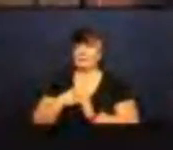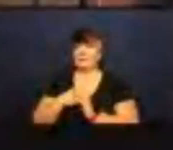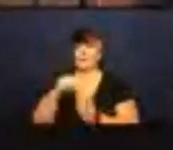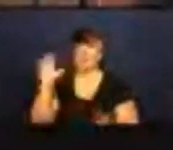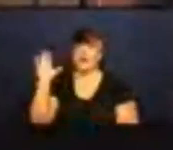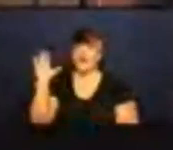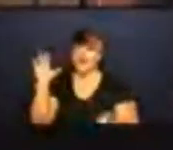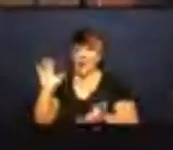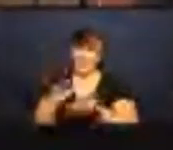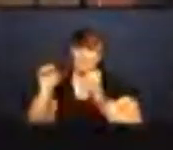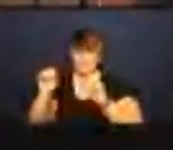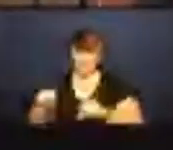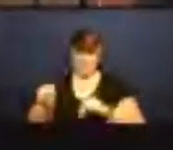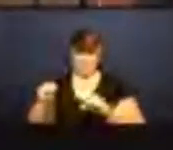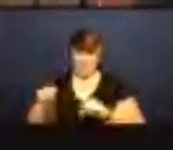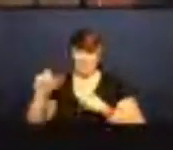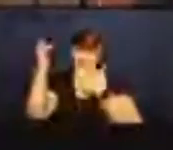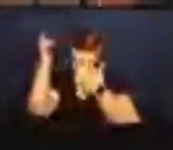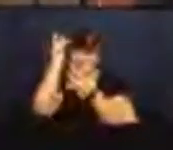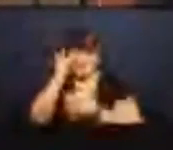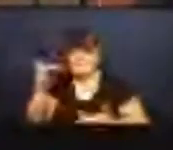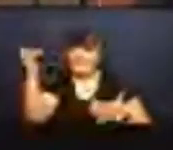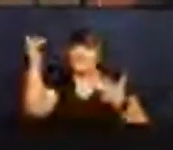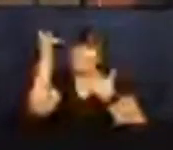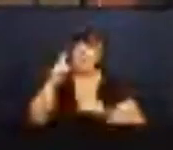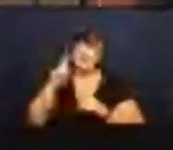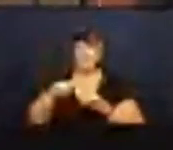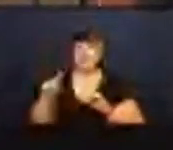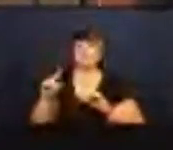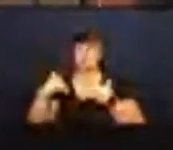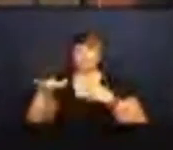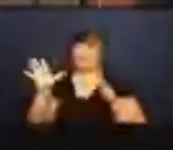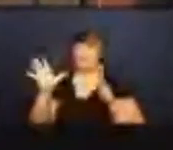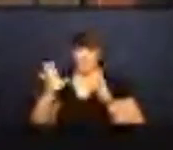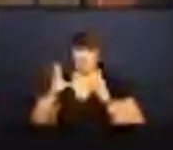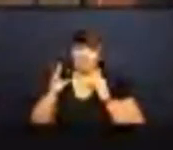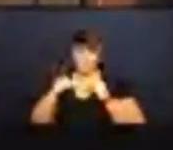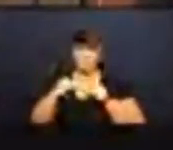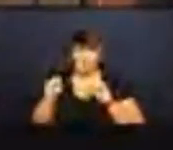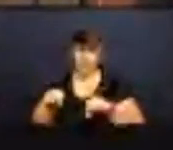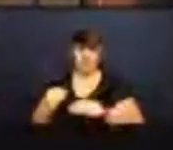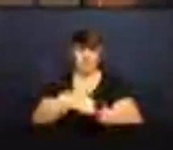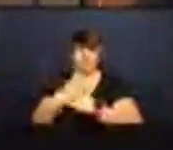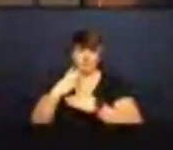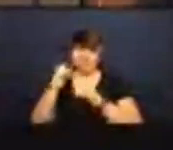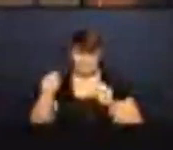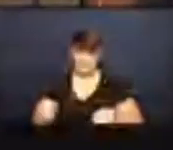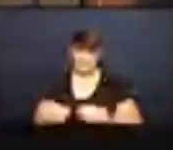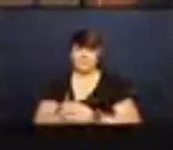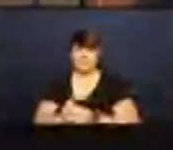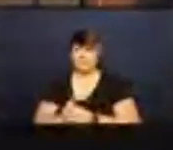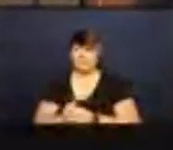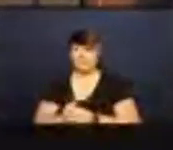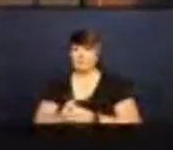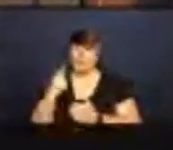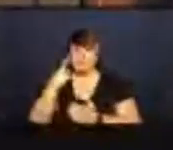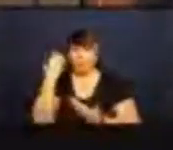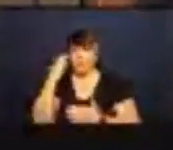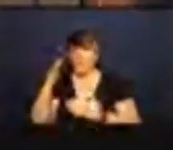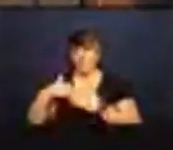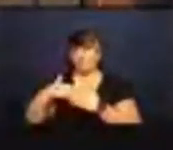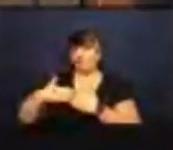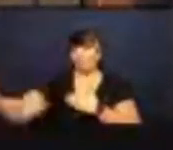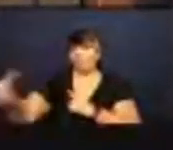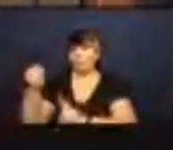Tumeona ya kuwa watoto wanapata maambukizi ya COVID lakini hawaonyeshi